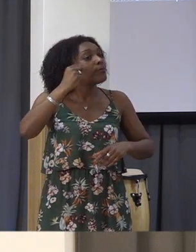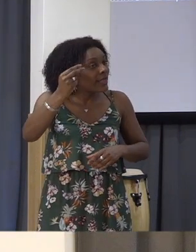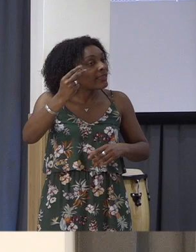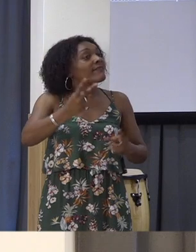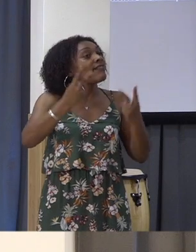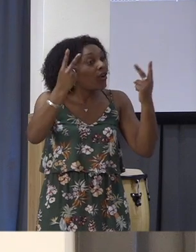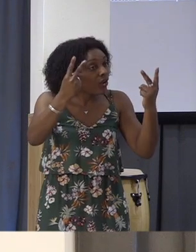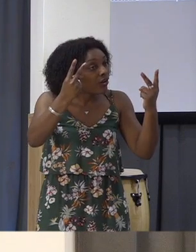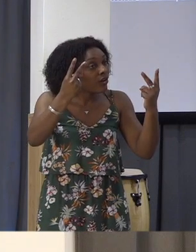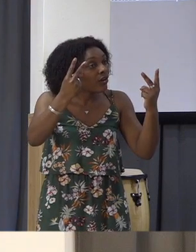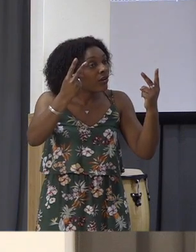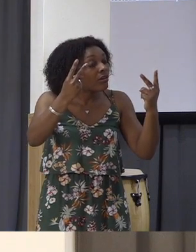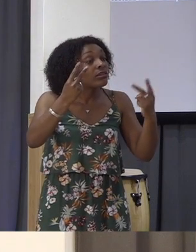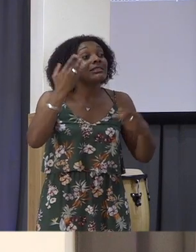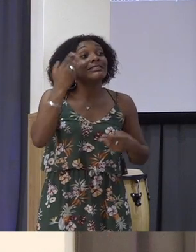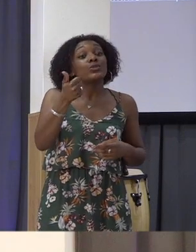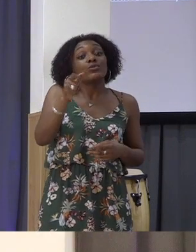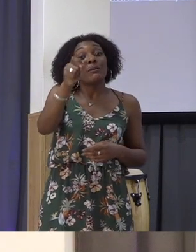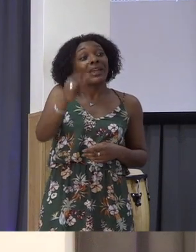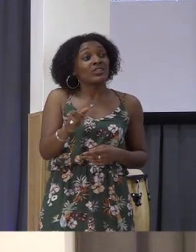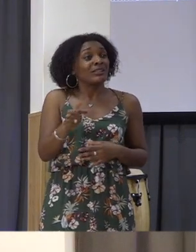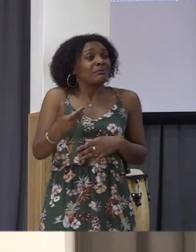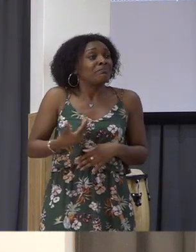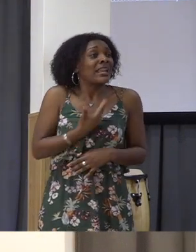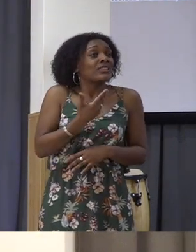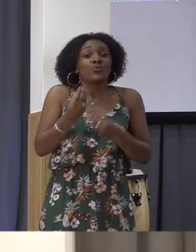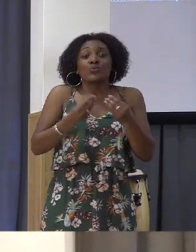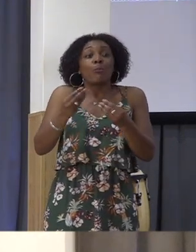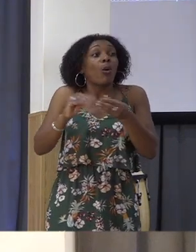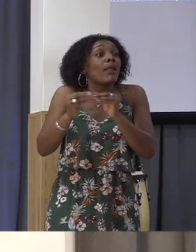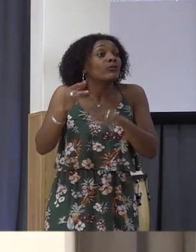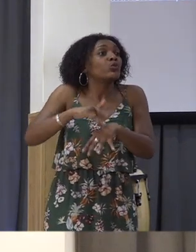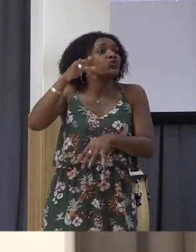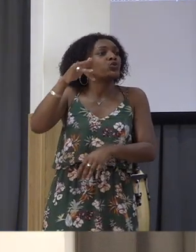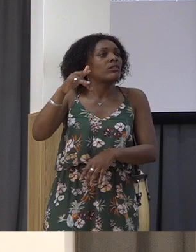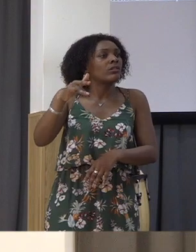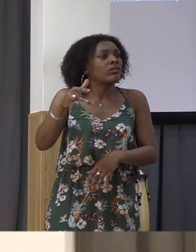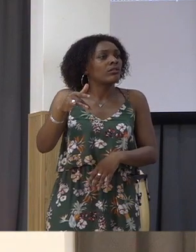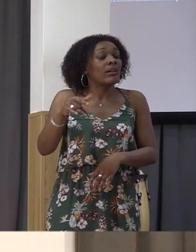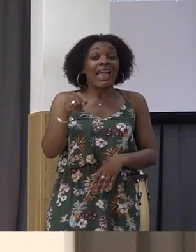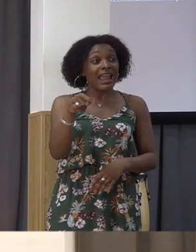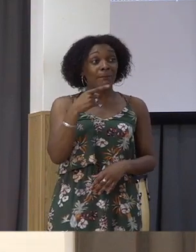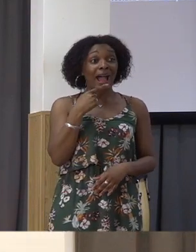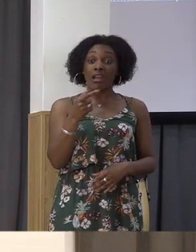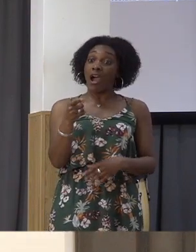Lorsqu'une personne est touchée par quelque chose, elle n'est pas touchée à X%.